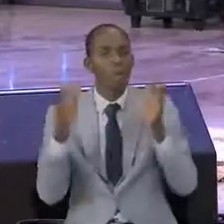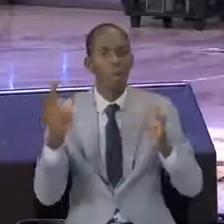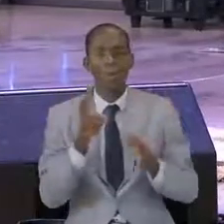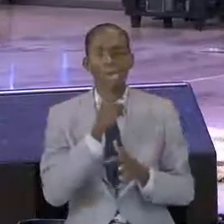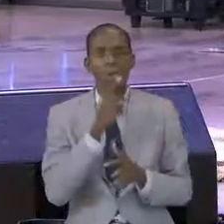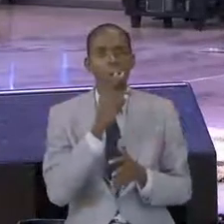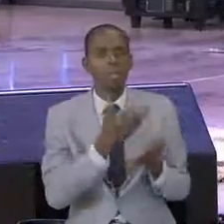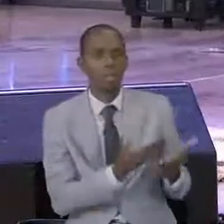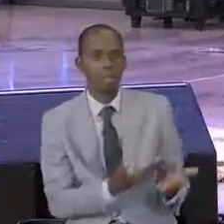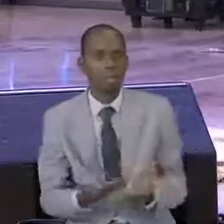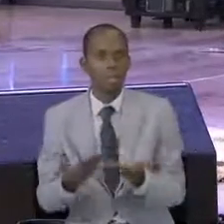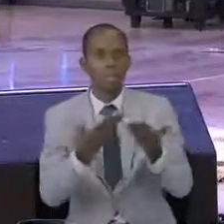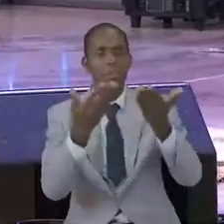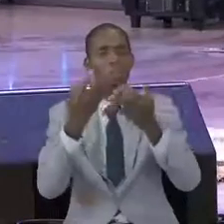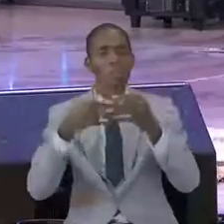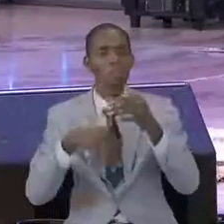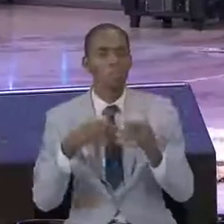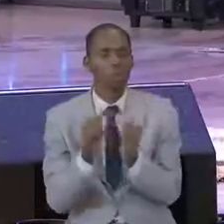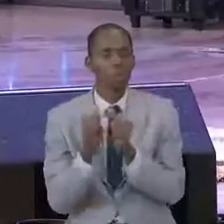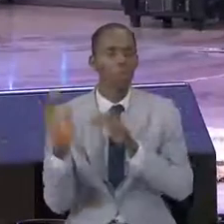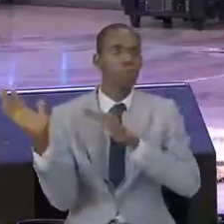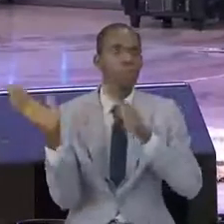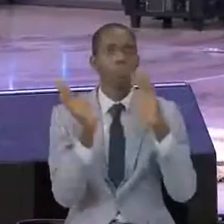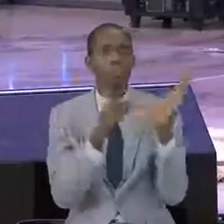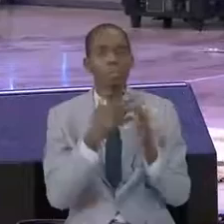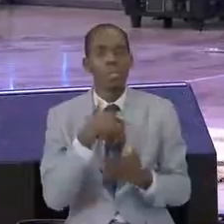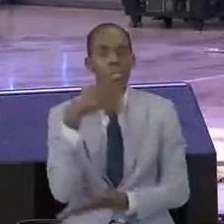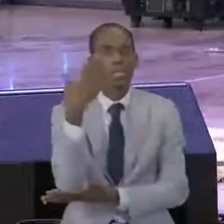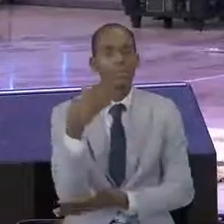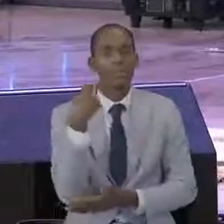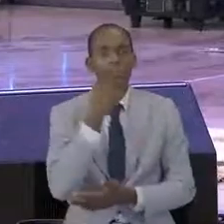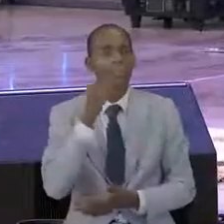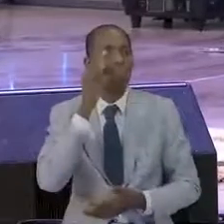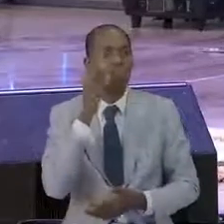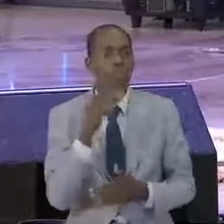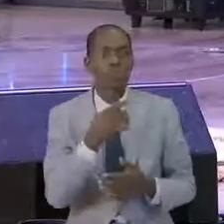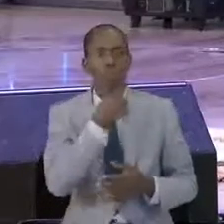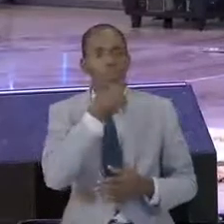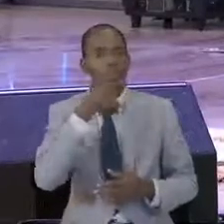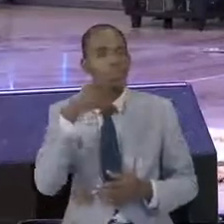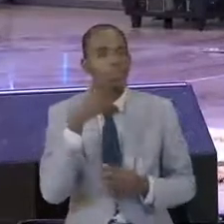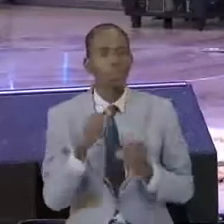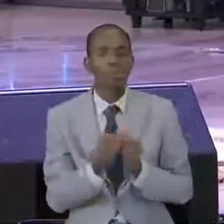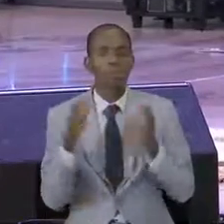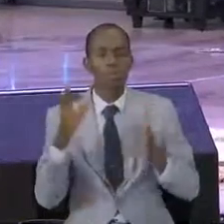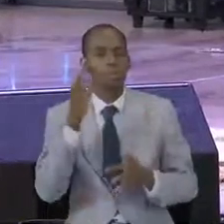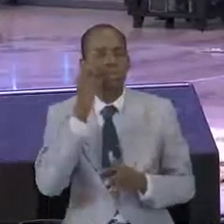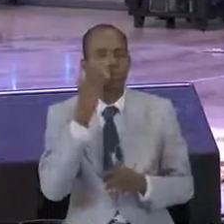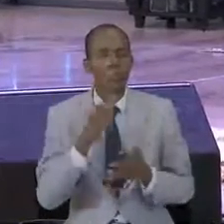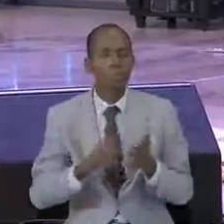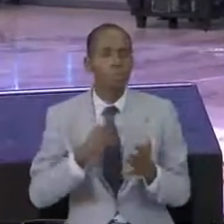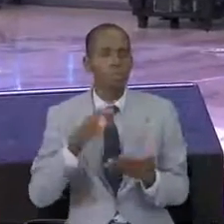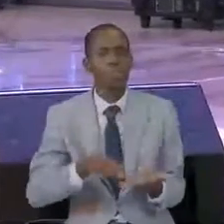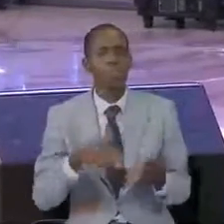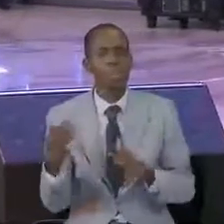sont des nuées sans eau pour sépare les vents des arbres de tomes sans fruits deux fois mort